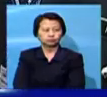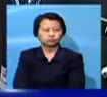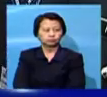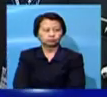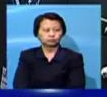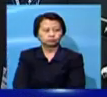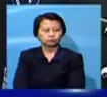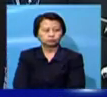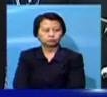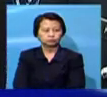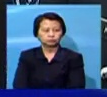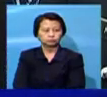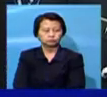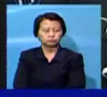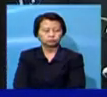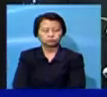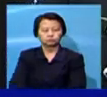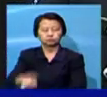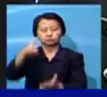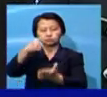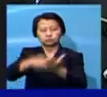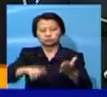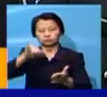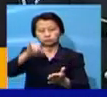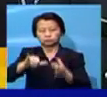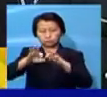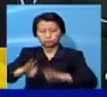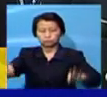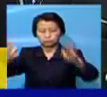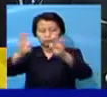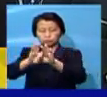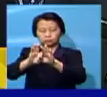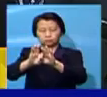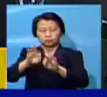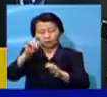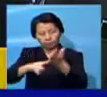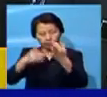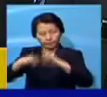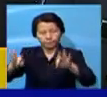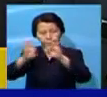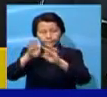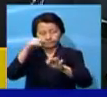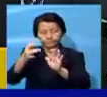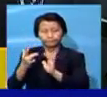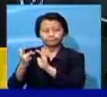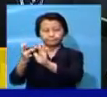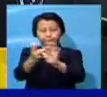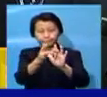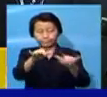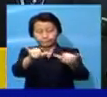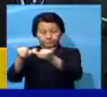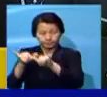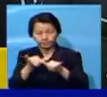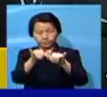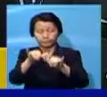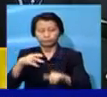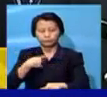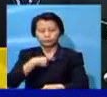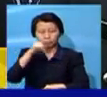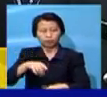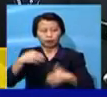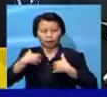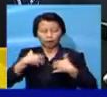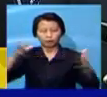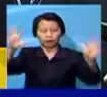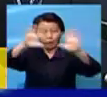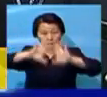dunia What is important not only based on NATO standard I think we should have ASEAN